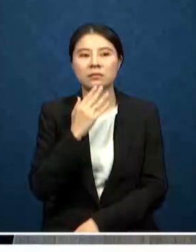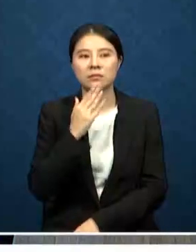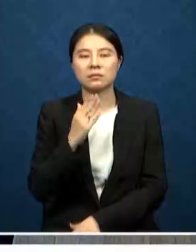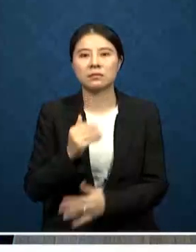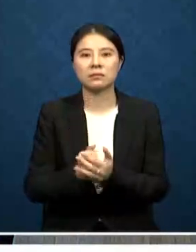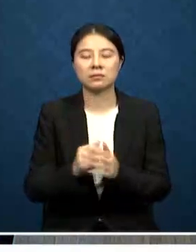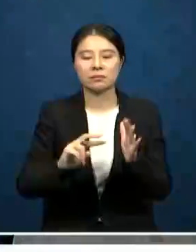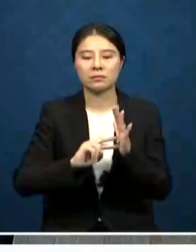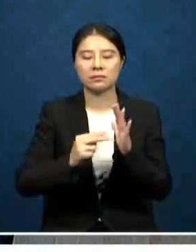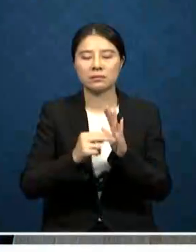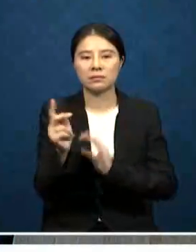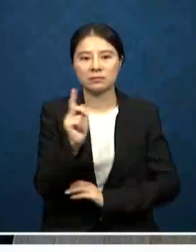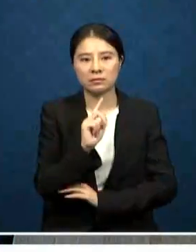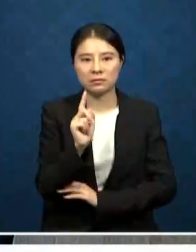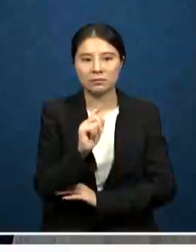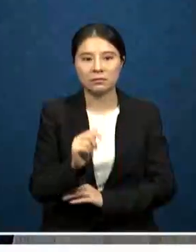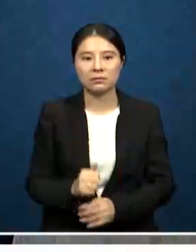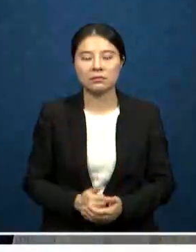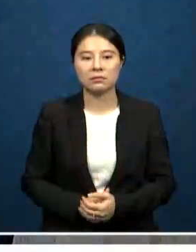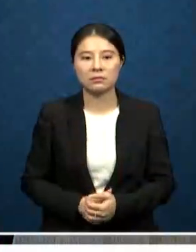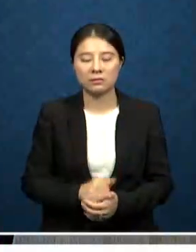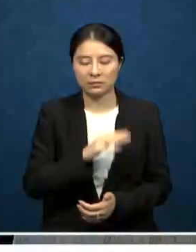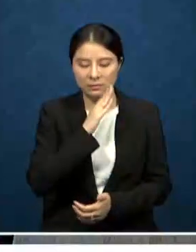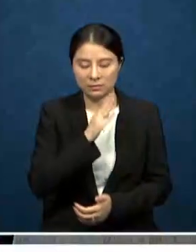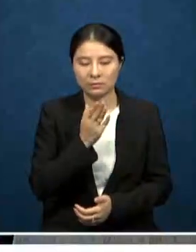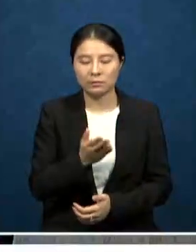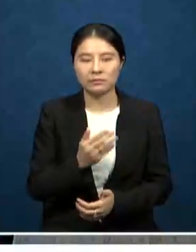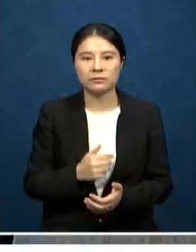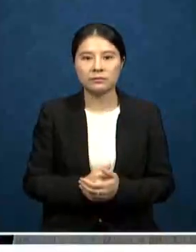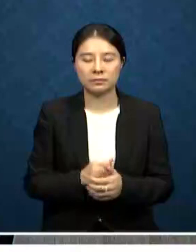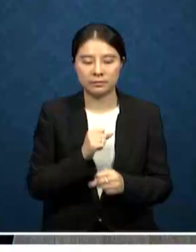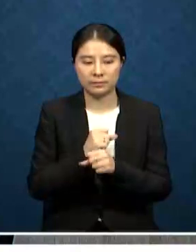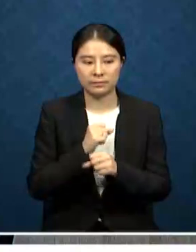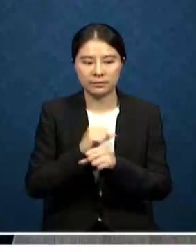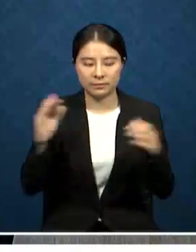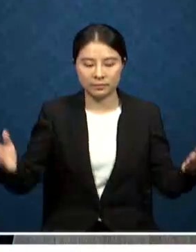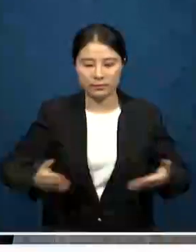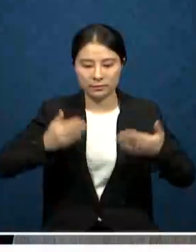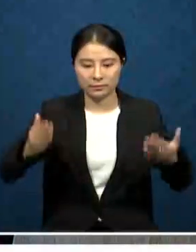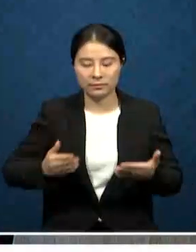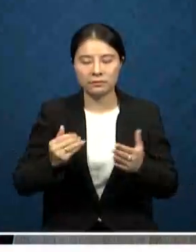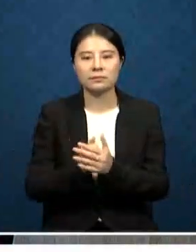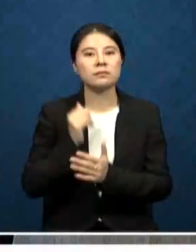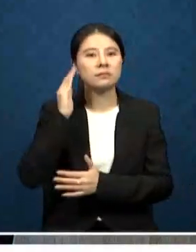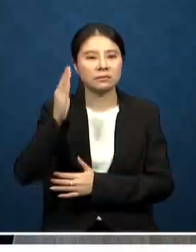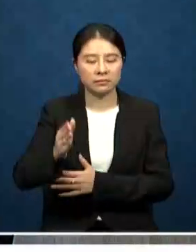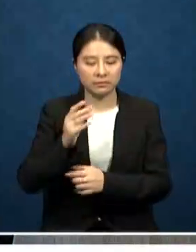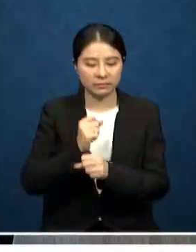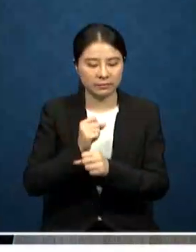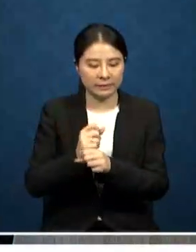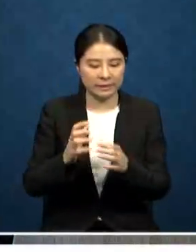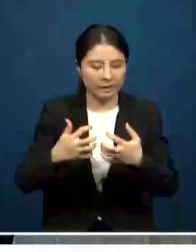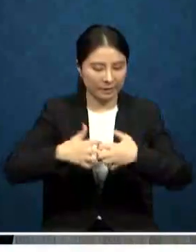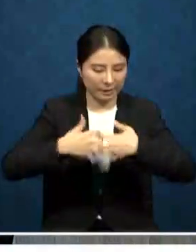ผมเพียงแต่จะบอกว่าถ้าท่านจะผลักดันให้มันเกิดขึ้นท่านต้องใช้